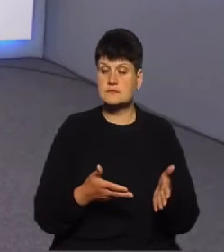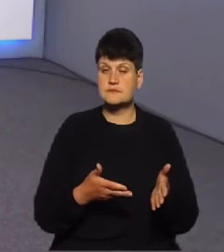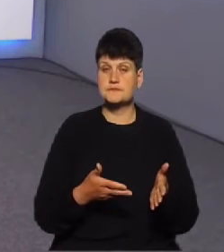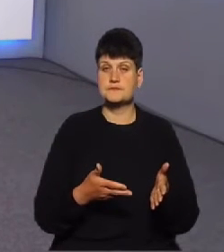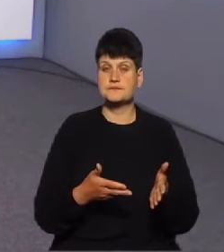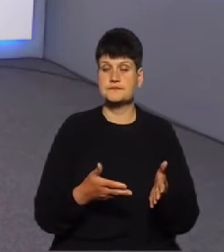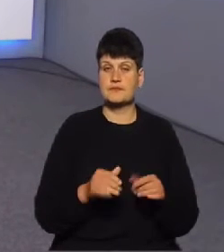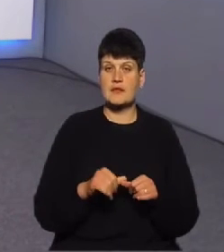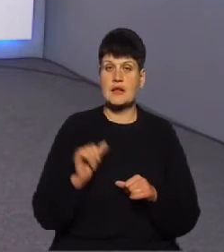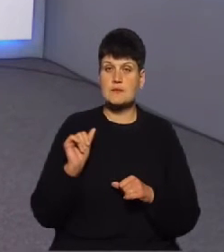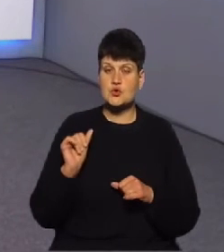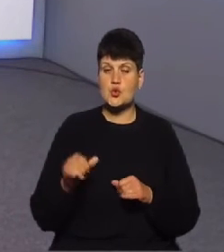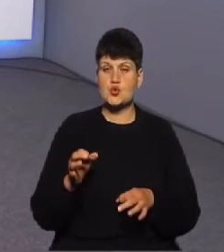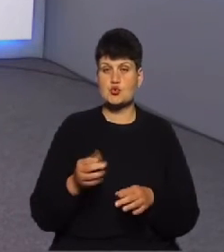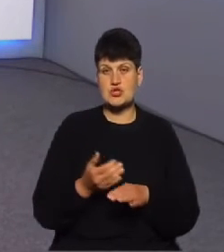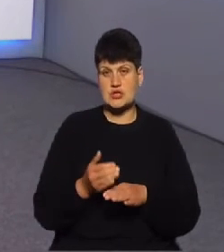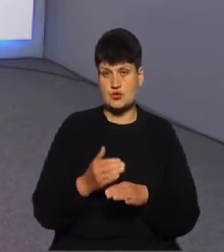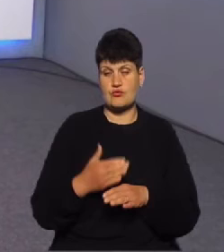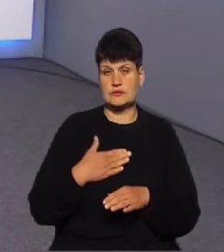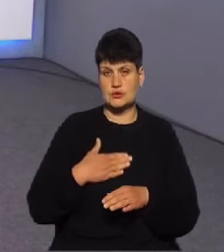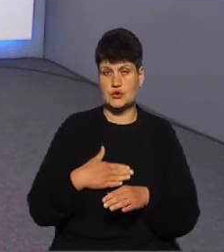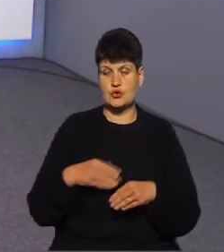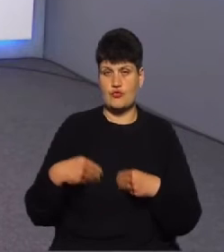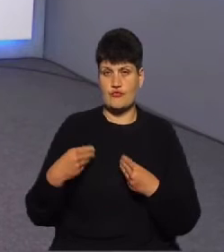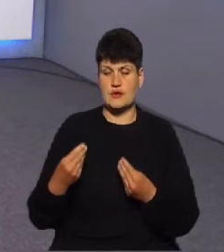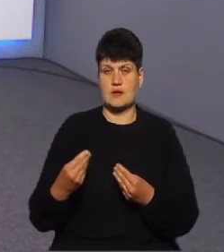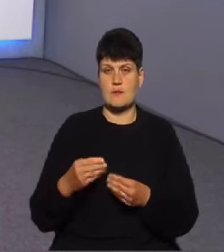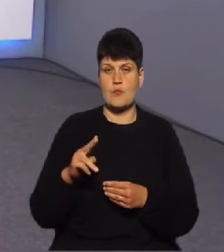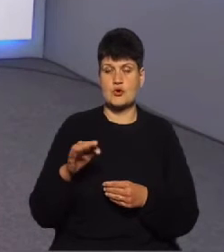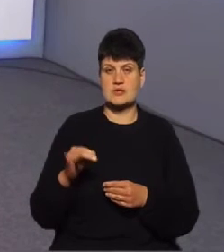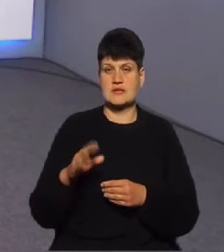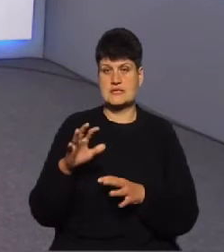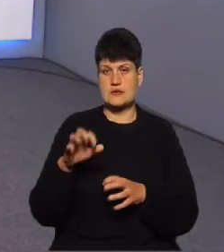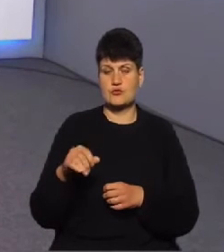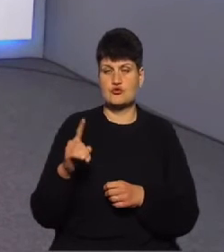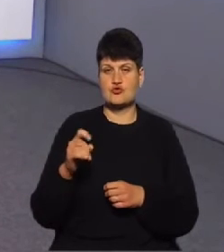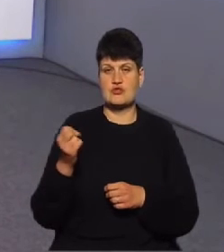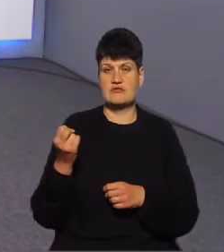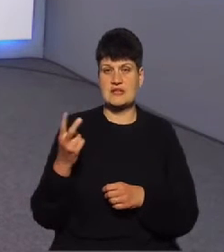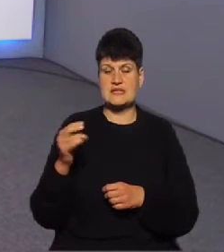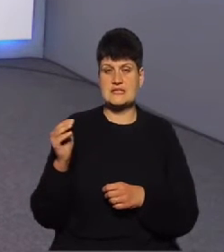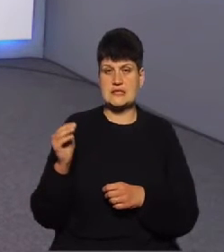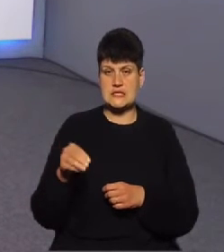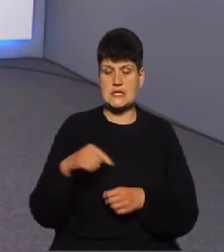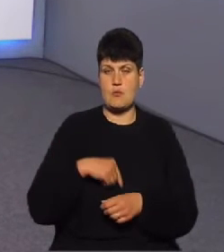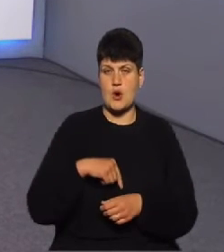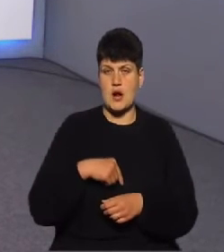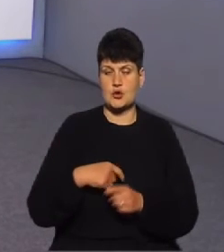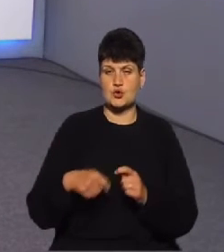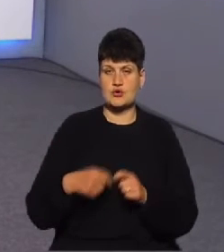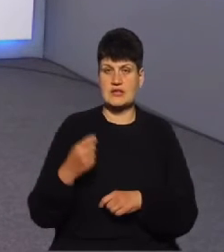Крім цього, суд частково задоволив цивільний позов і стягнув з обвинуваченого 102 тисячі гривень моральної шкоди. І 23